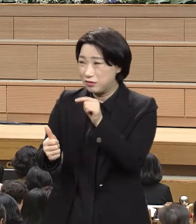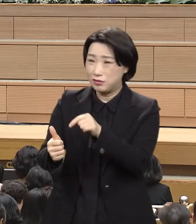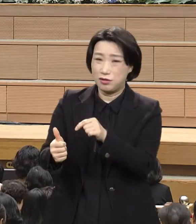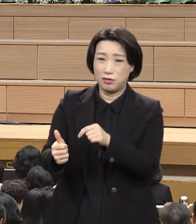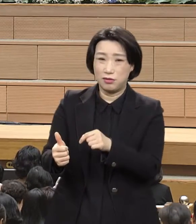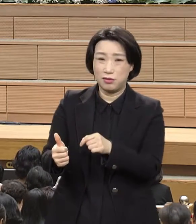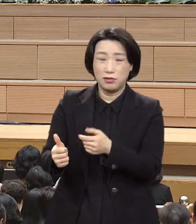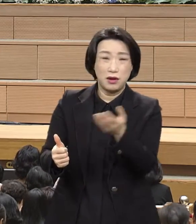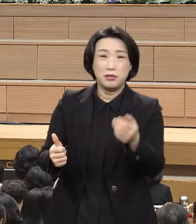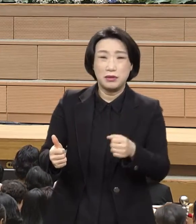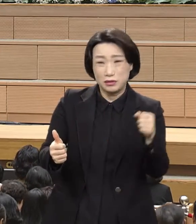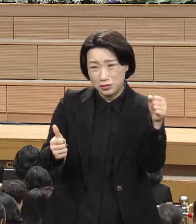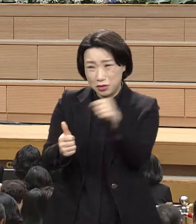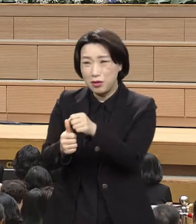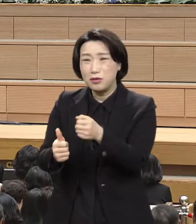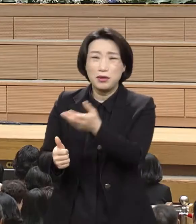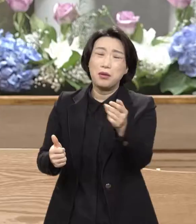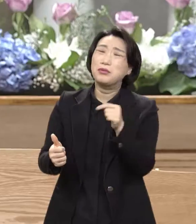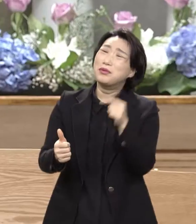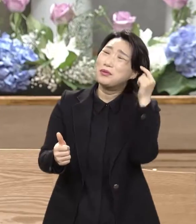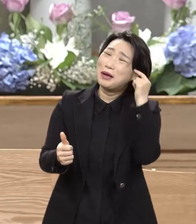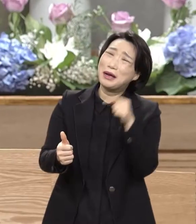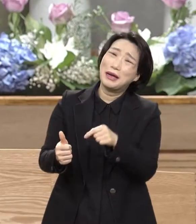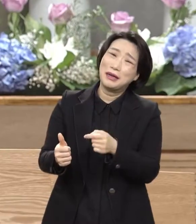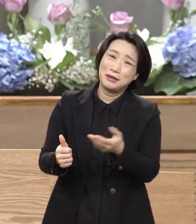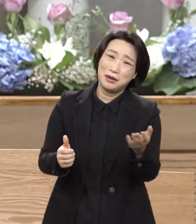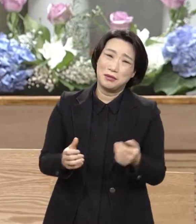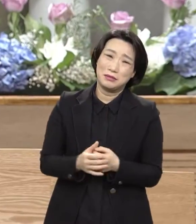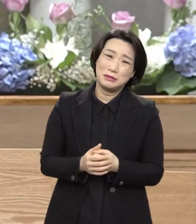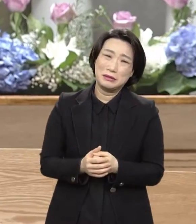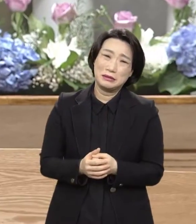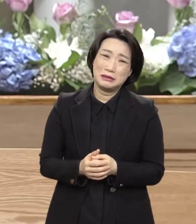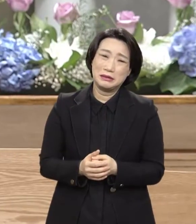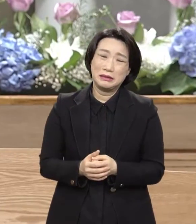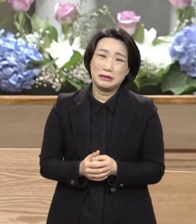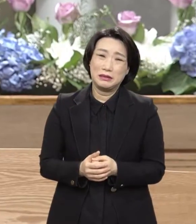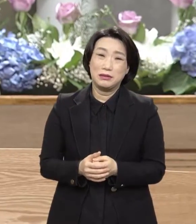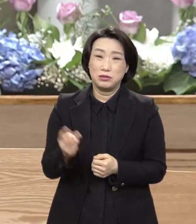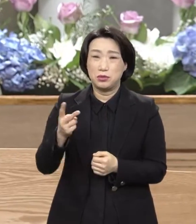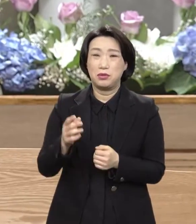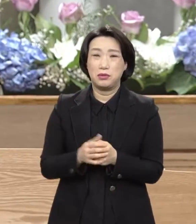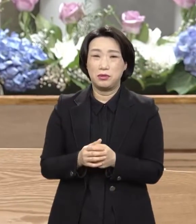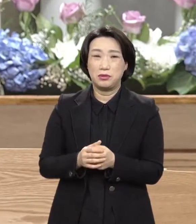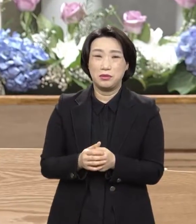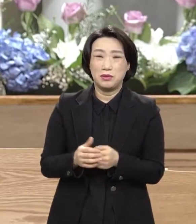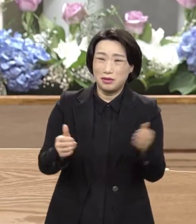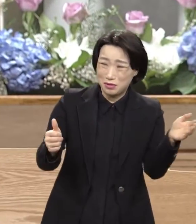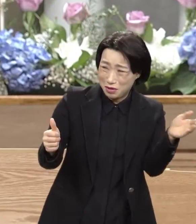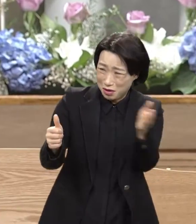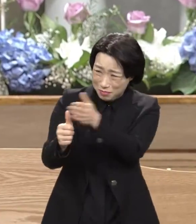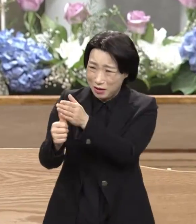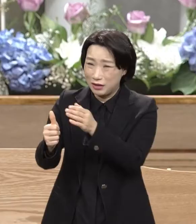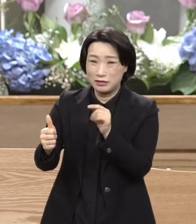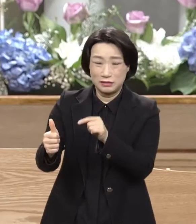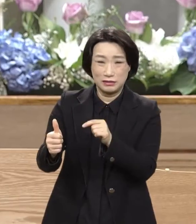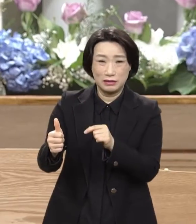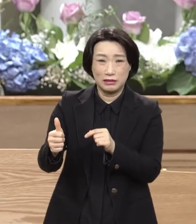아, 주먹으로 때리면 어디 때려도. 예. 그리고 손바닥으로